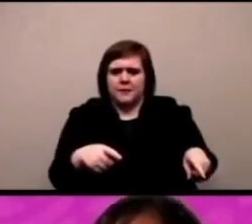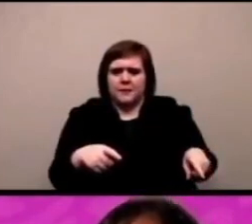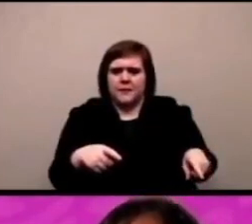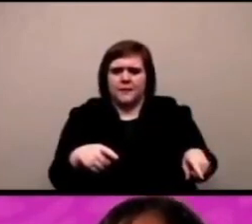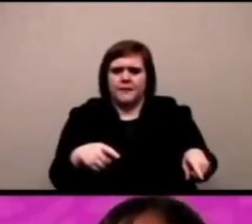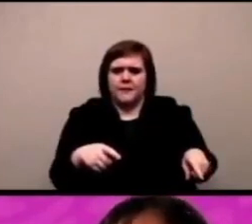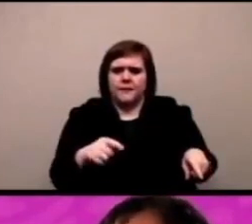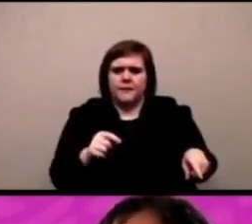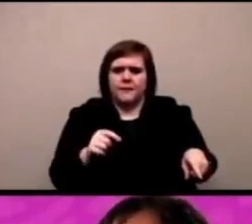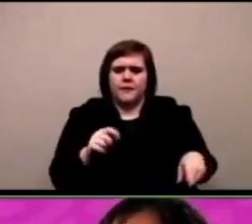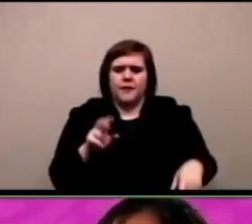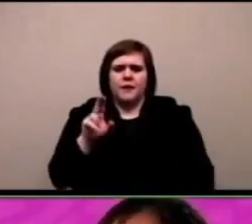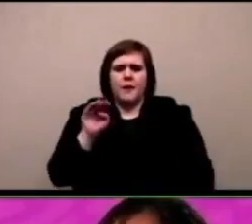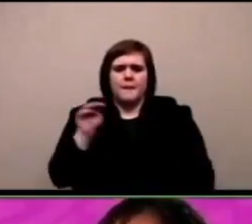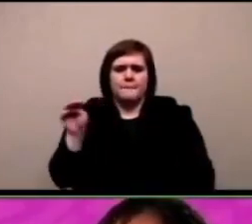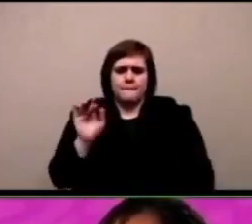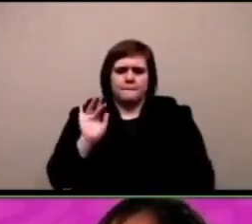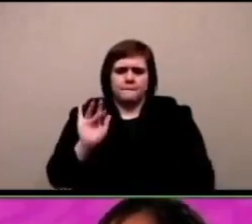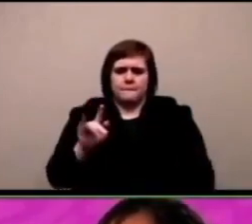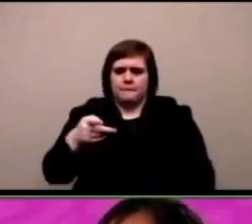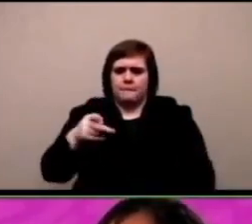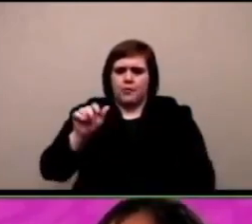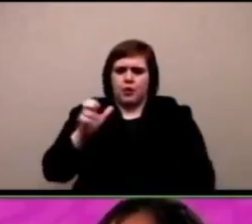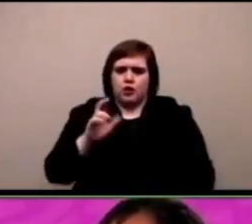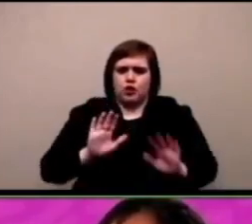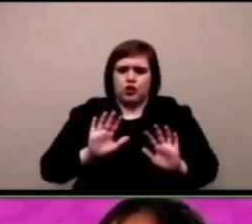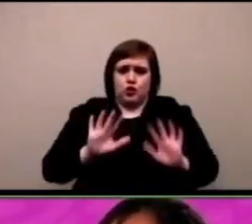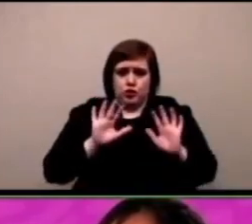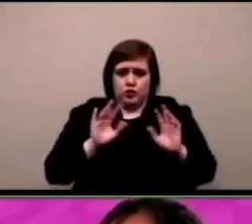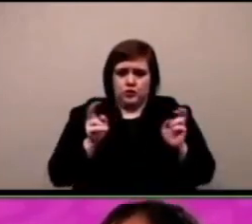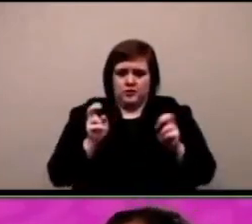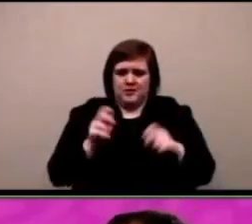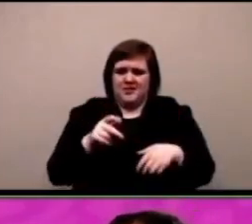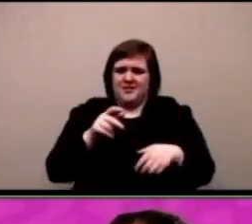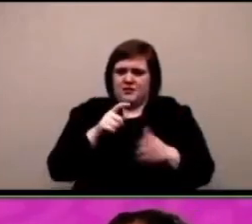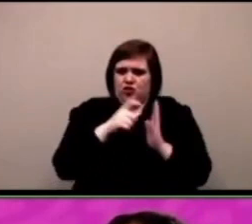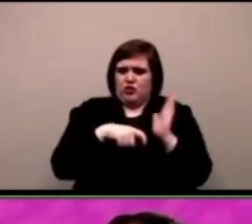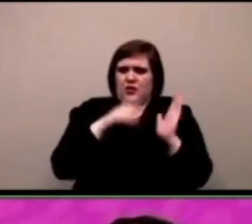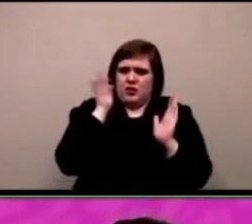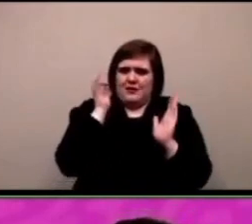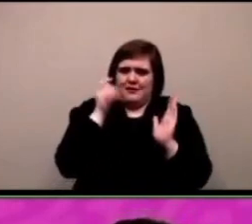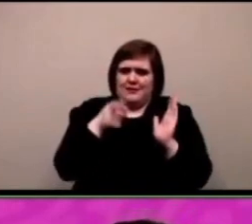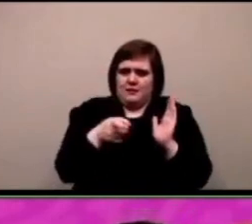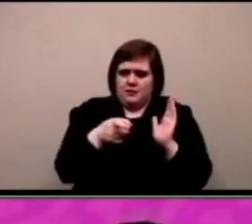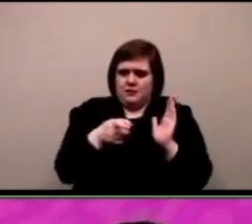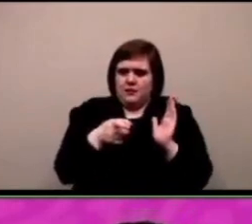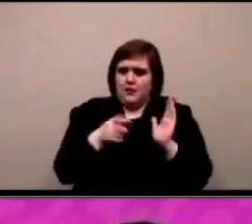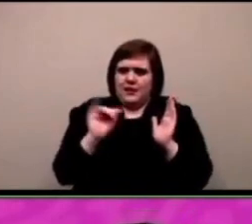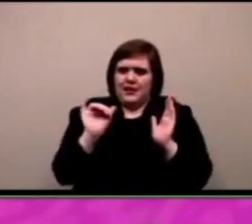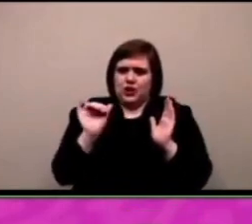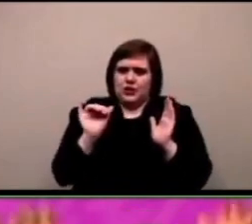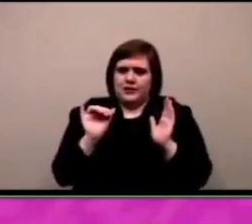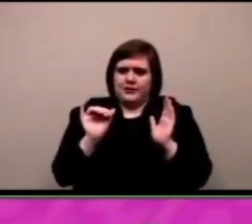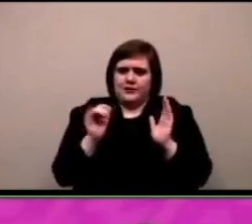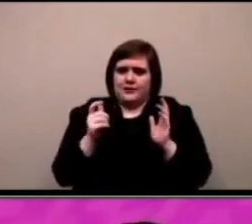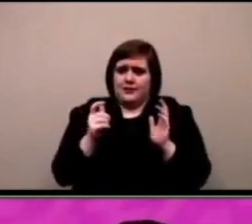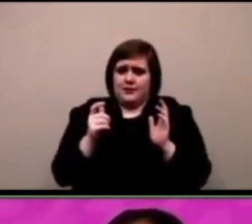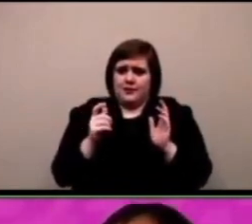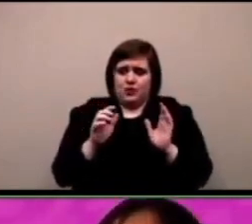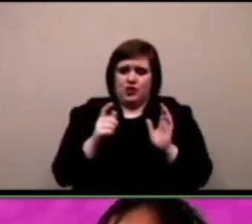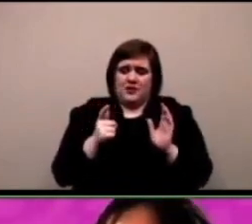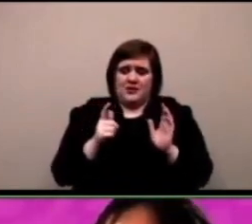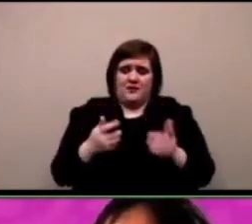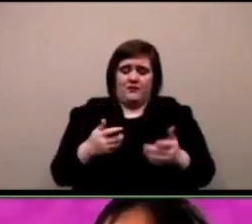そしてこちらのブロックを入れますとどうなりますか皆さんは見てきてください